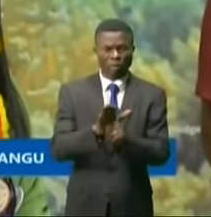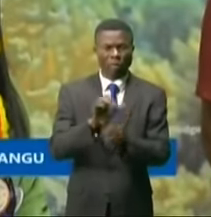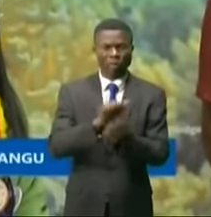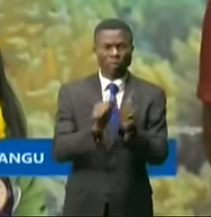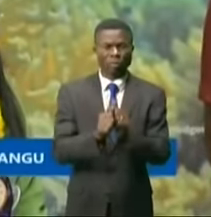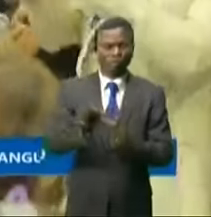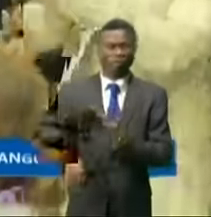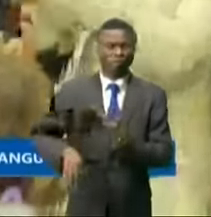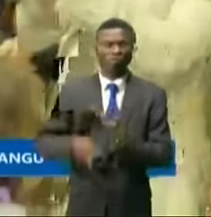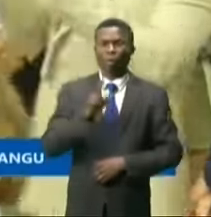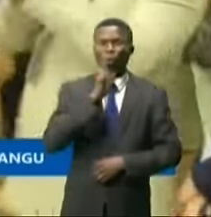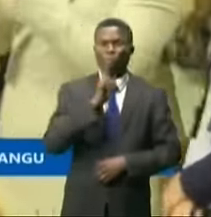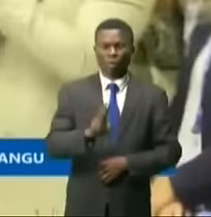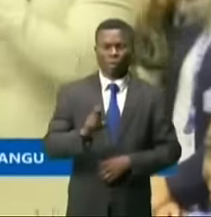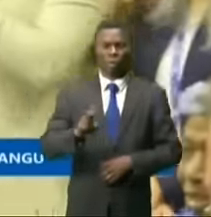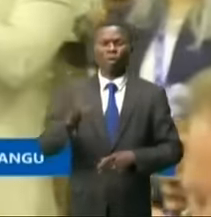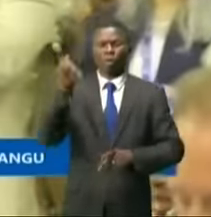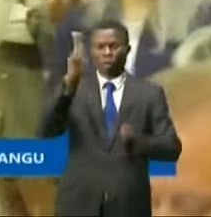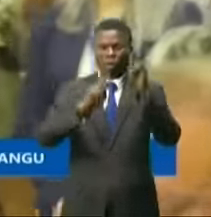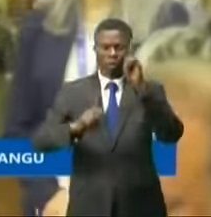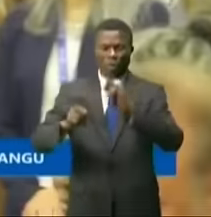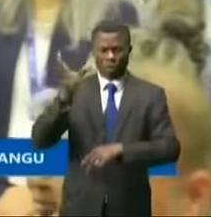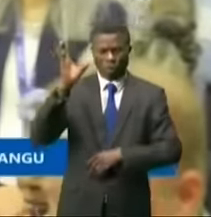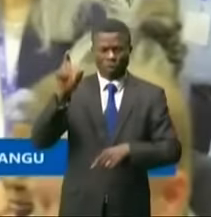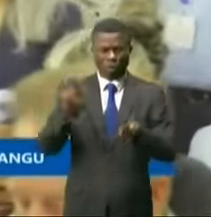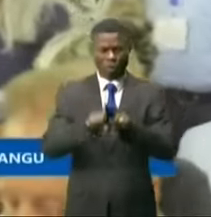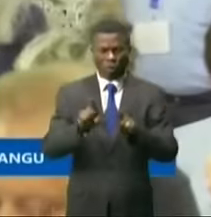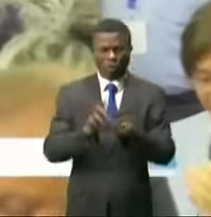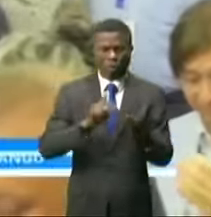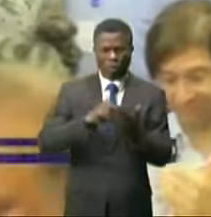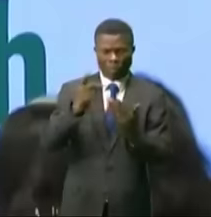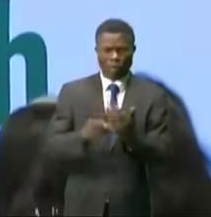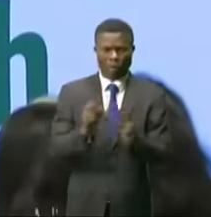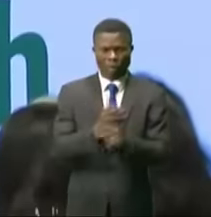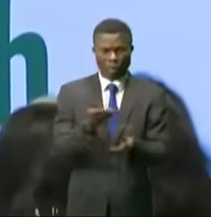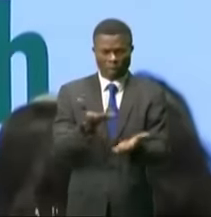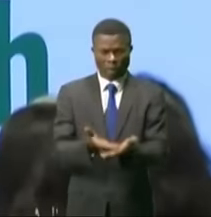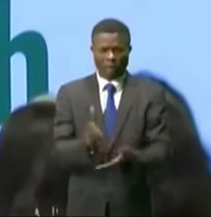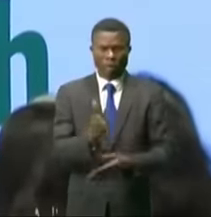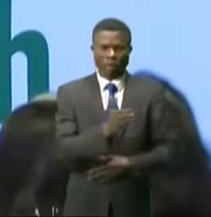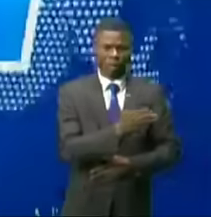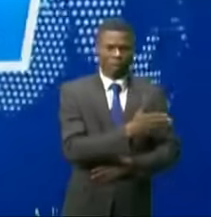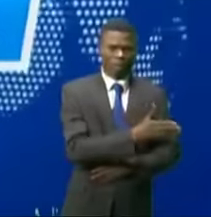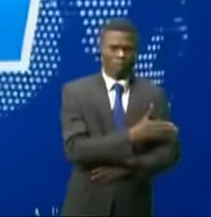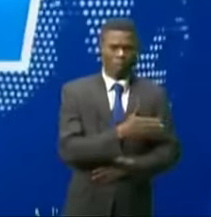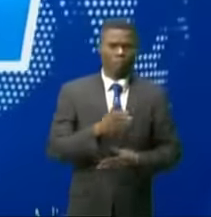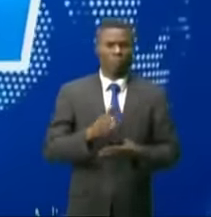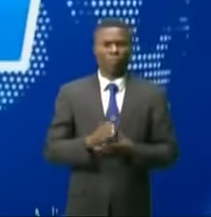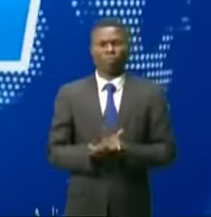les bénéfices des communautés selon les nouveaux standards équitables Earth.